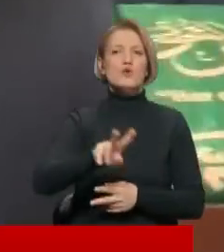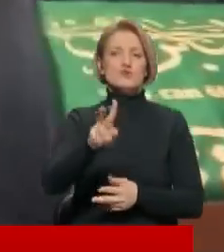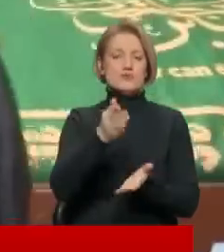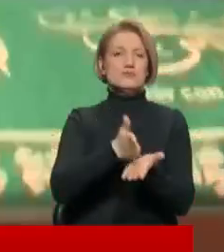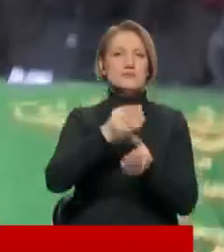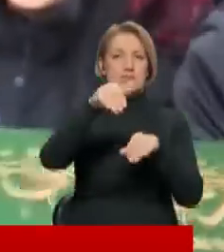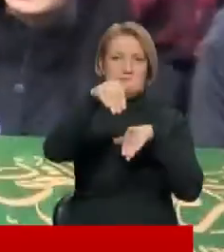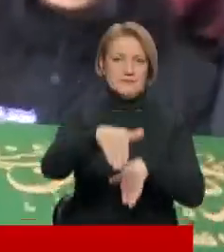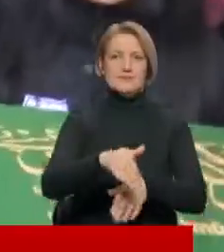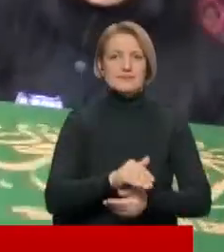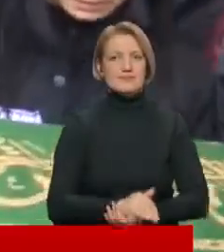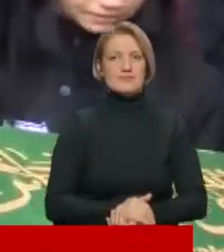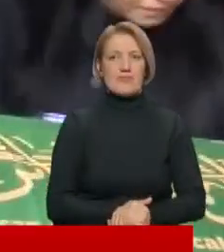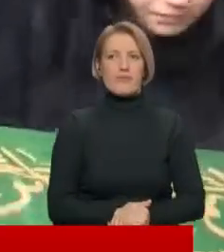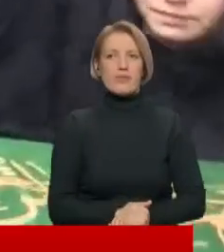uğurlandı